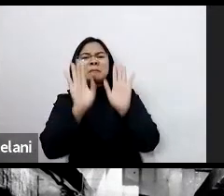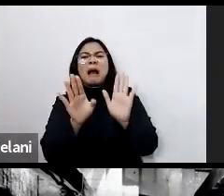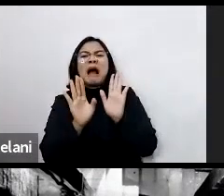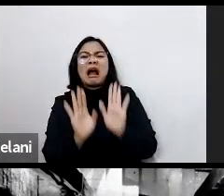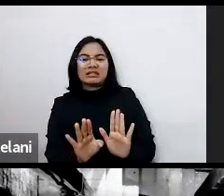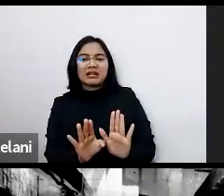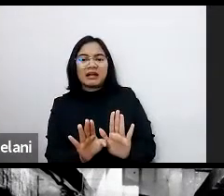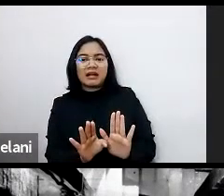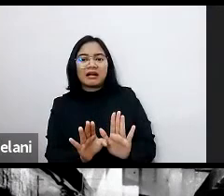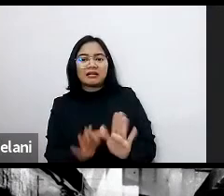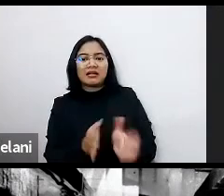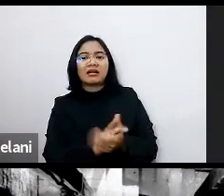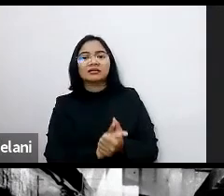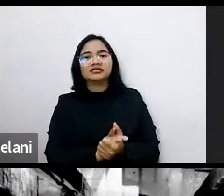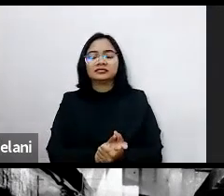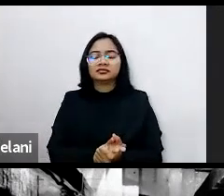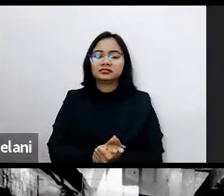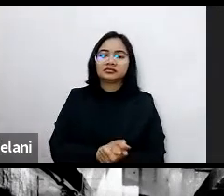terkoneksi dalam